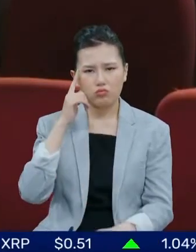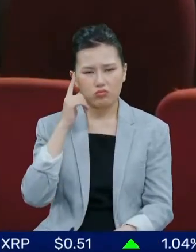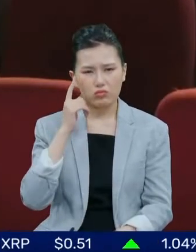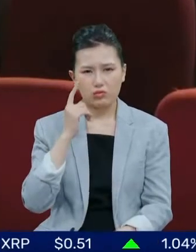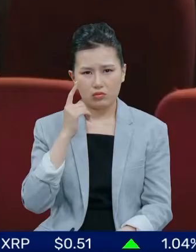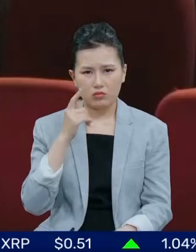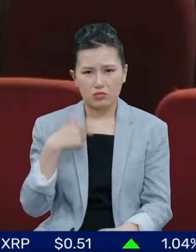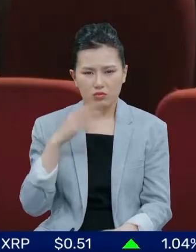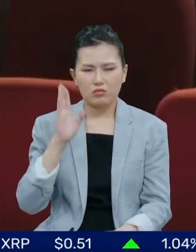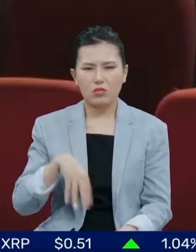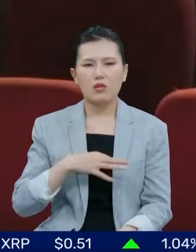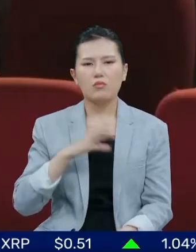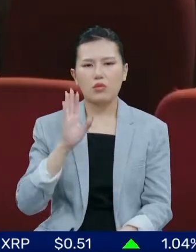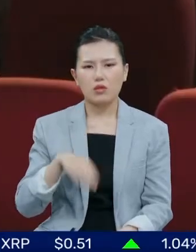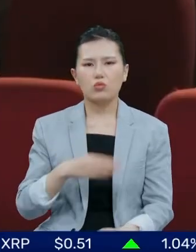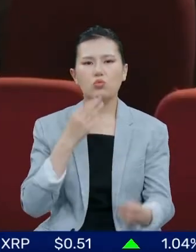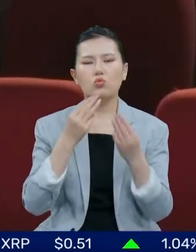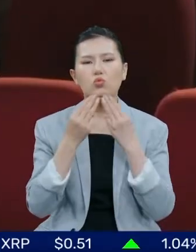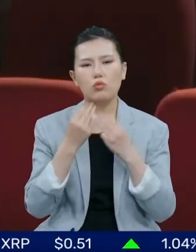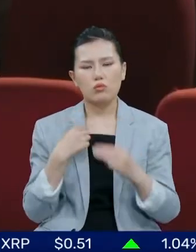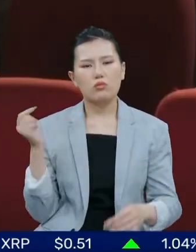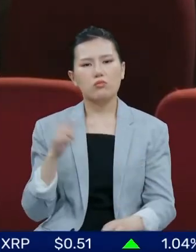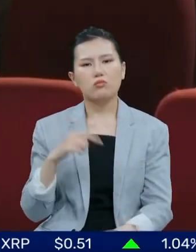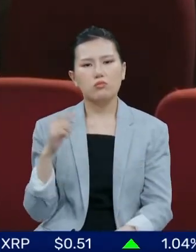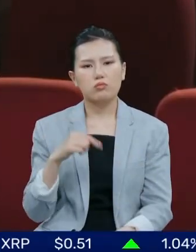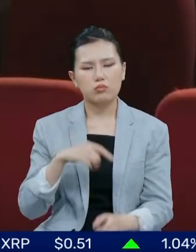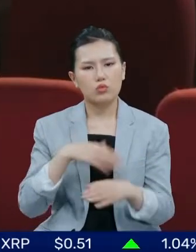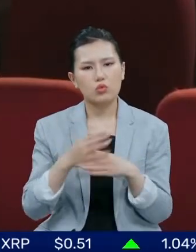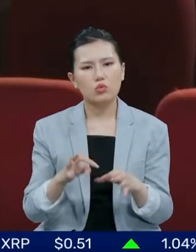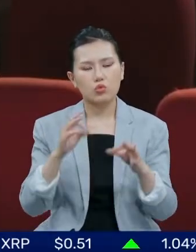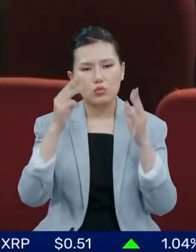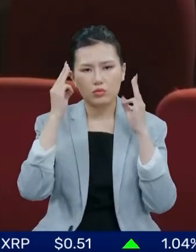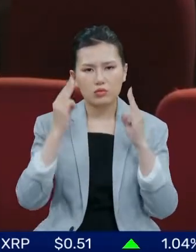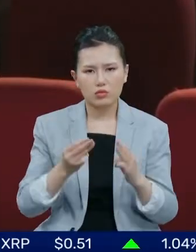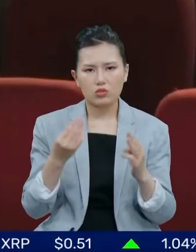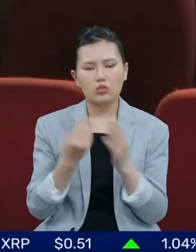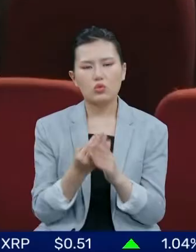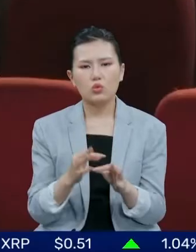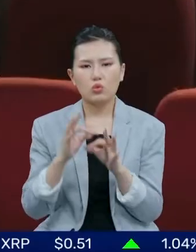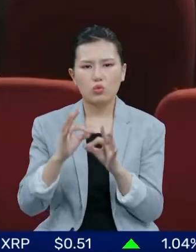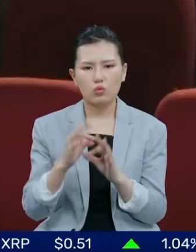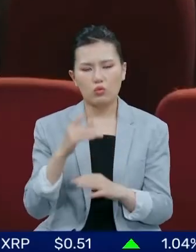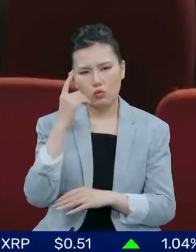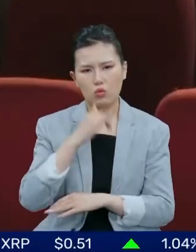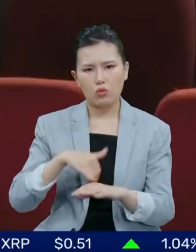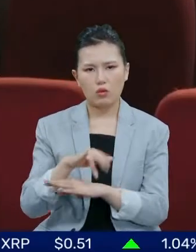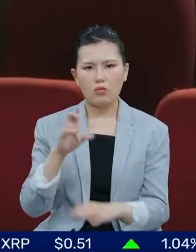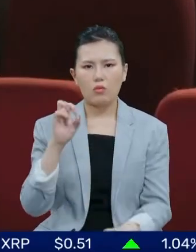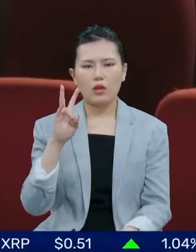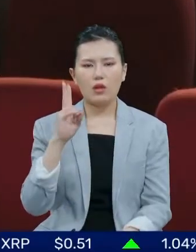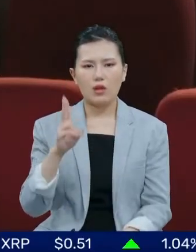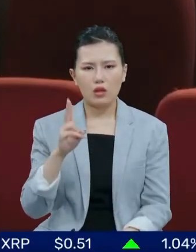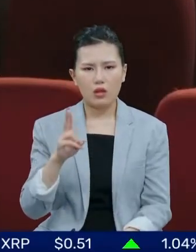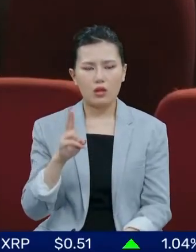ингээд шүүхээр шийдээд зөв талдаа гараад энэ шаардлагатай бас зөв зарчим жишг болоод Монгол улсын банк санхүүгийн салбарын дараа дараагийн нэг